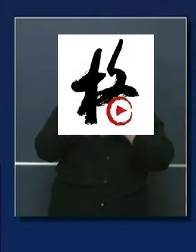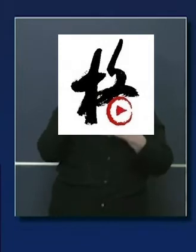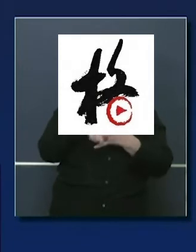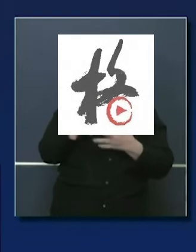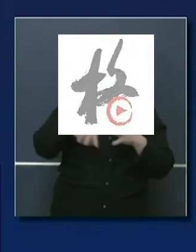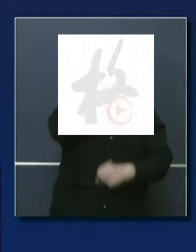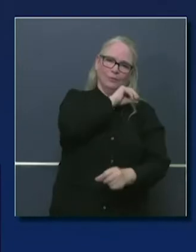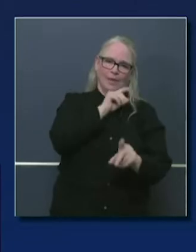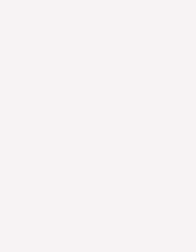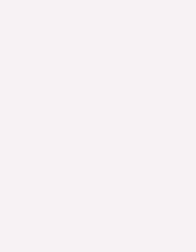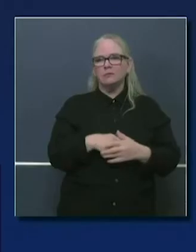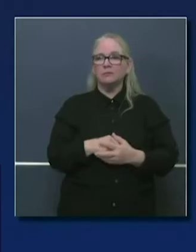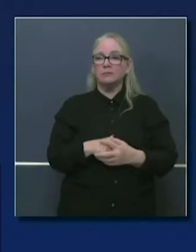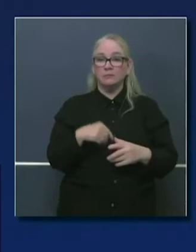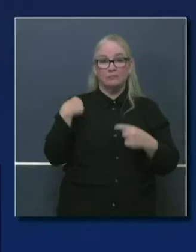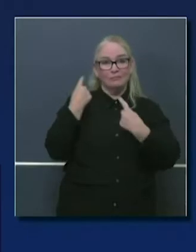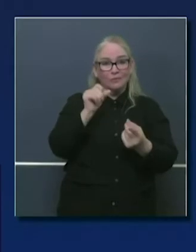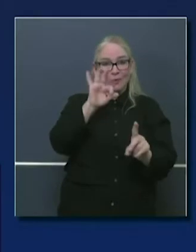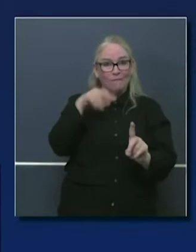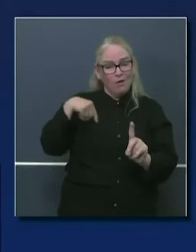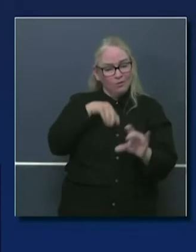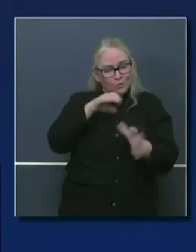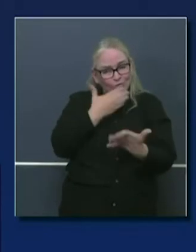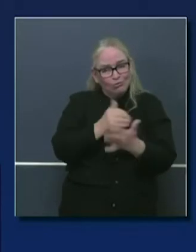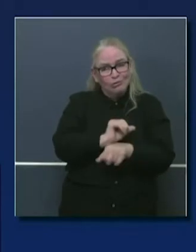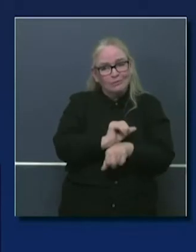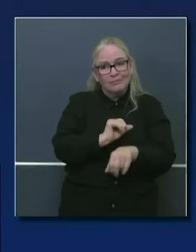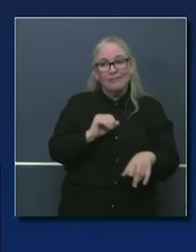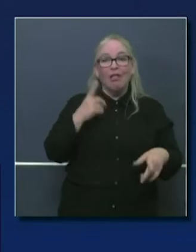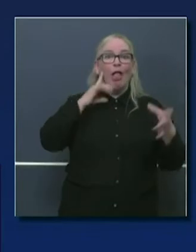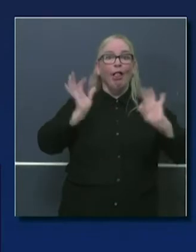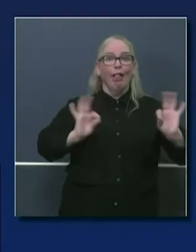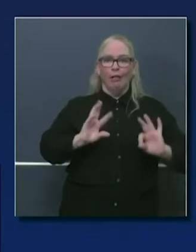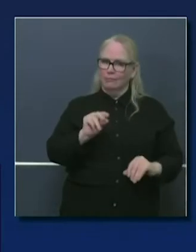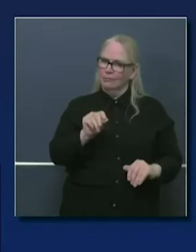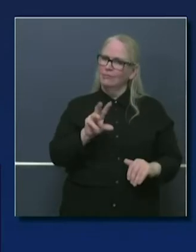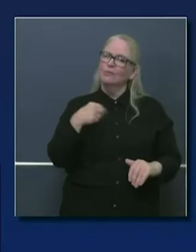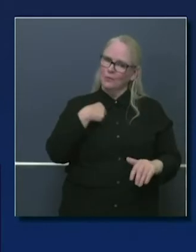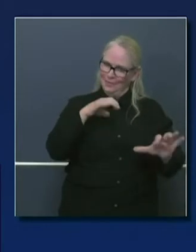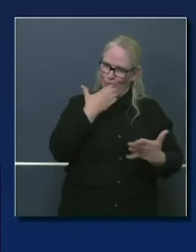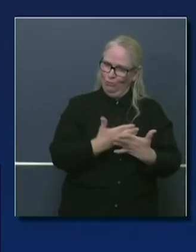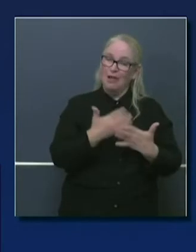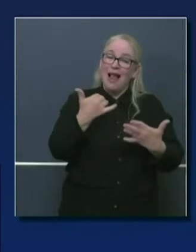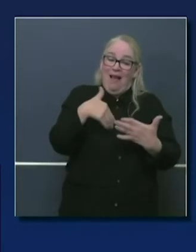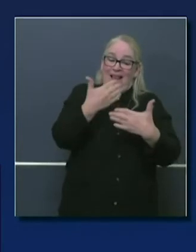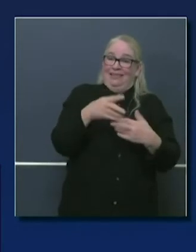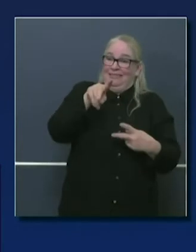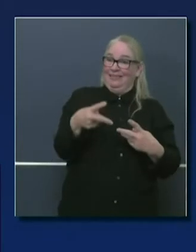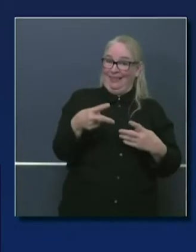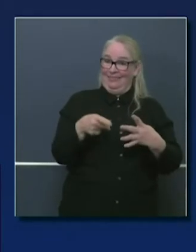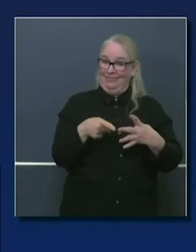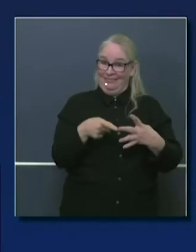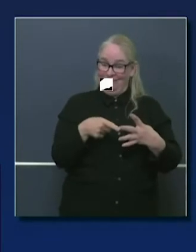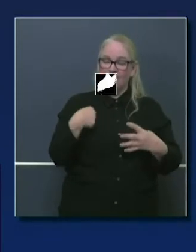是因为对加州人的病毒检测已经增加到每天超过 2.5 万人，新冠病例的报告也不再激